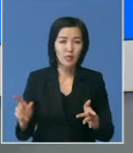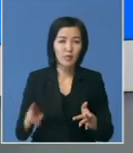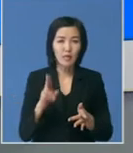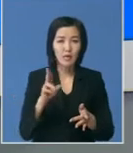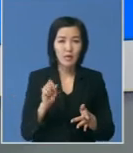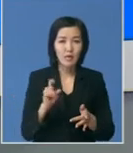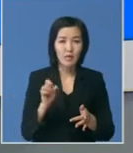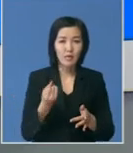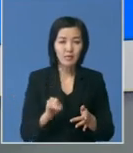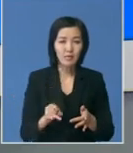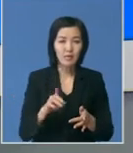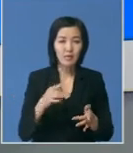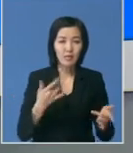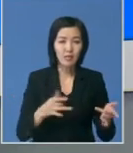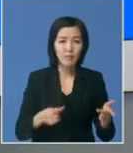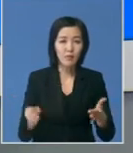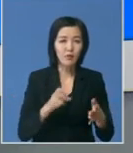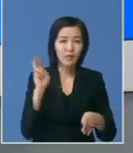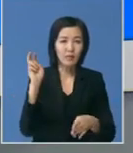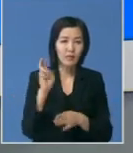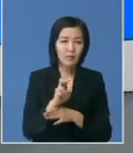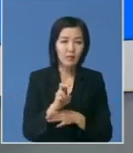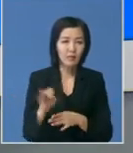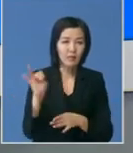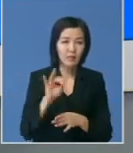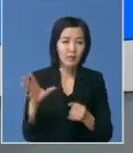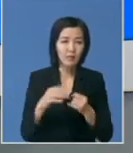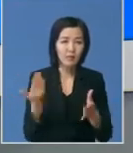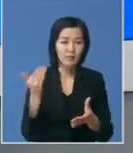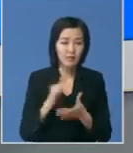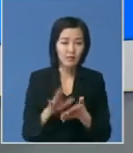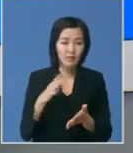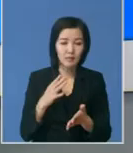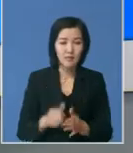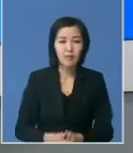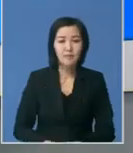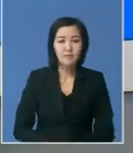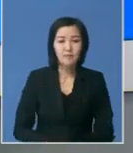және Жамбыл аудандарына барды. Қос ауданның тарихи жерлерімен танысып, алған әсерлерімен бөлісті.